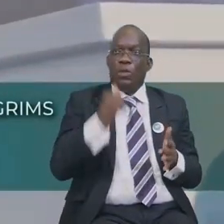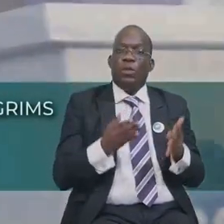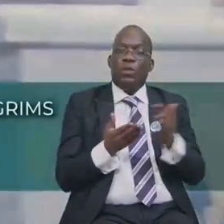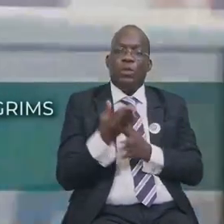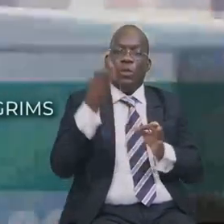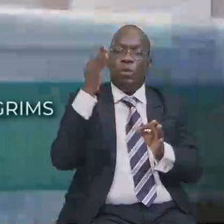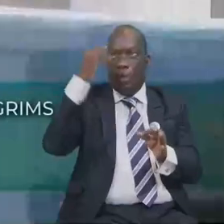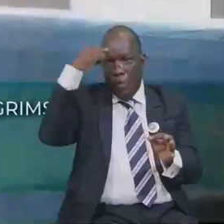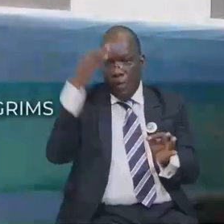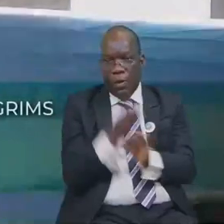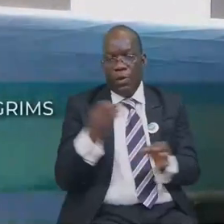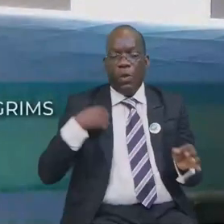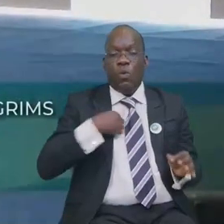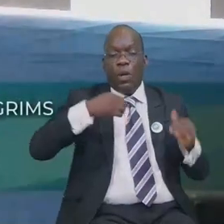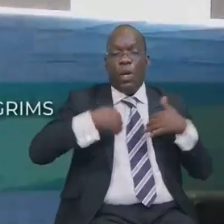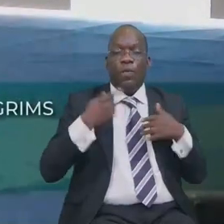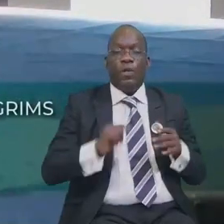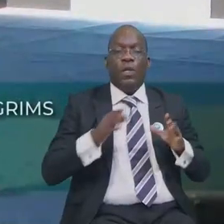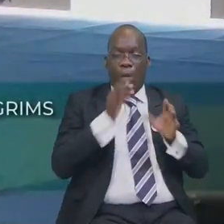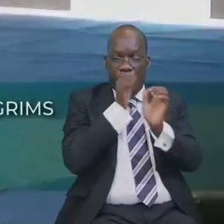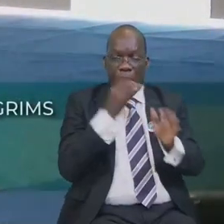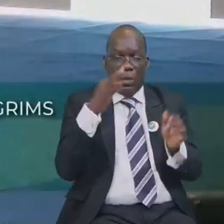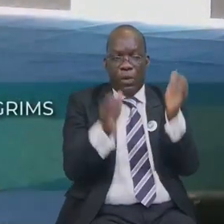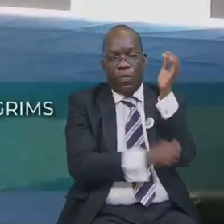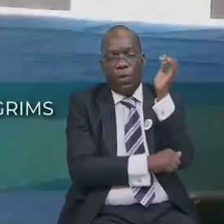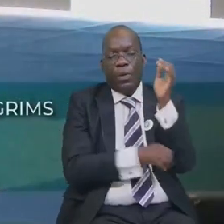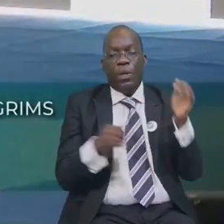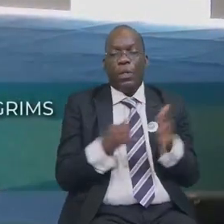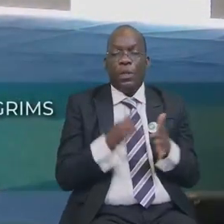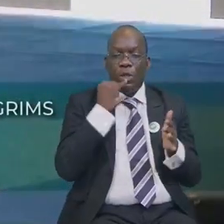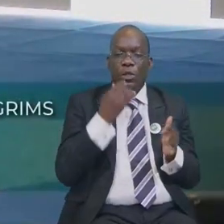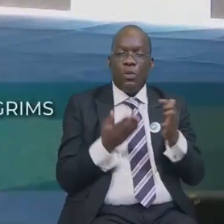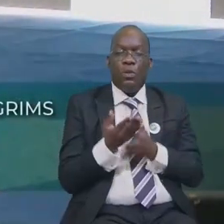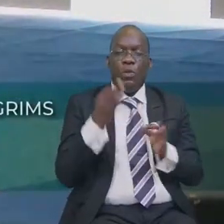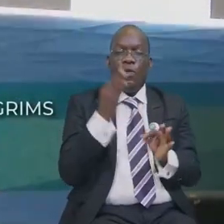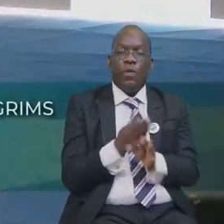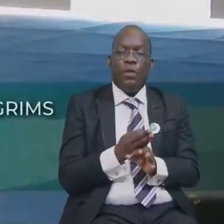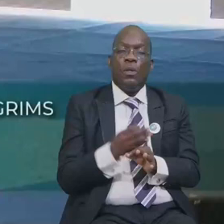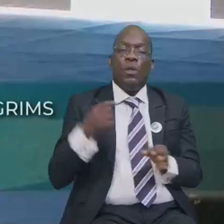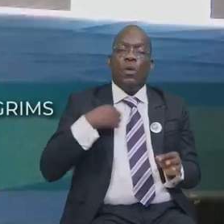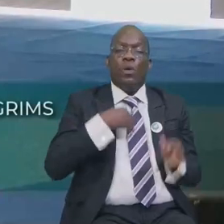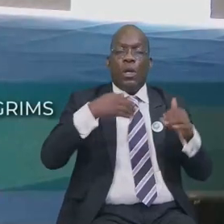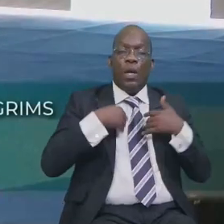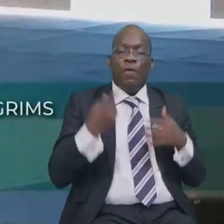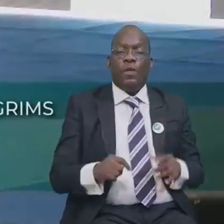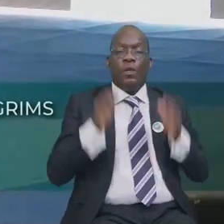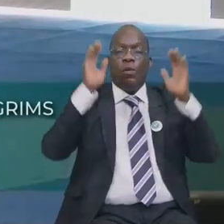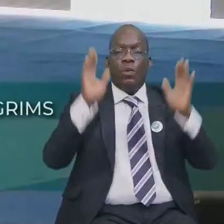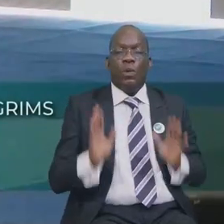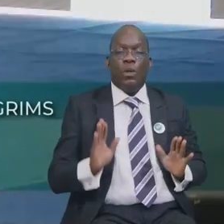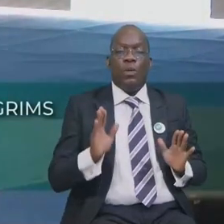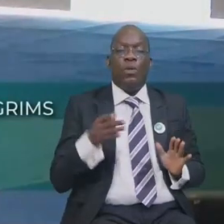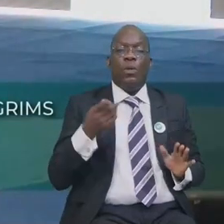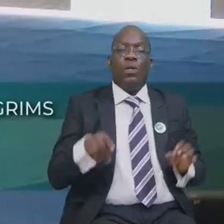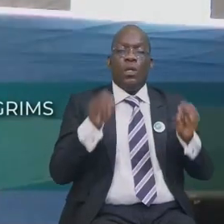nous avons les bénédictions d'Abraham. C'est par la foi que nous avons les miracles et les prodiges et